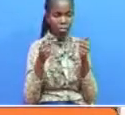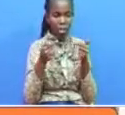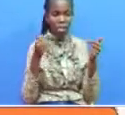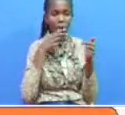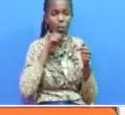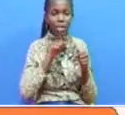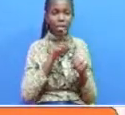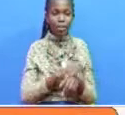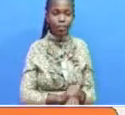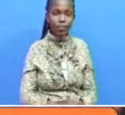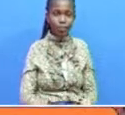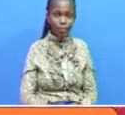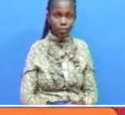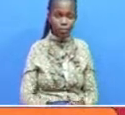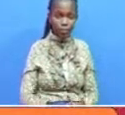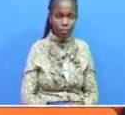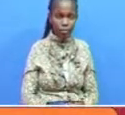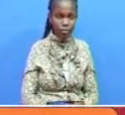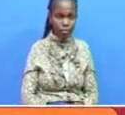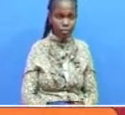make.